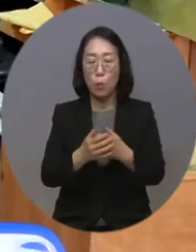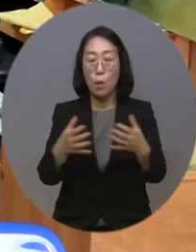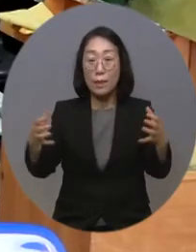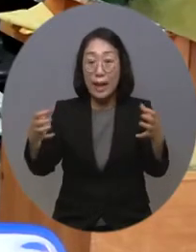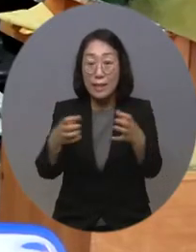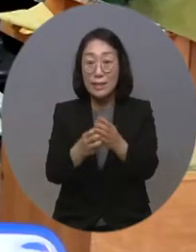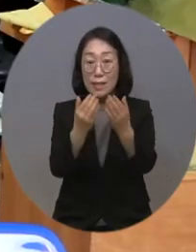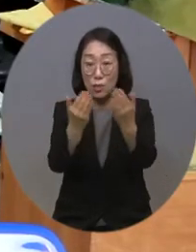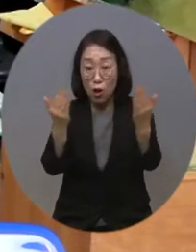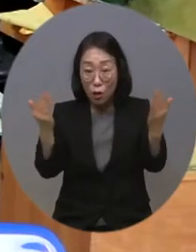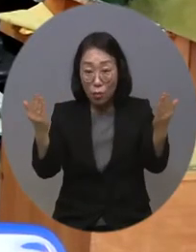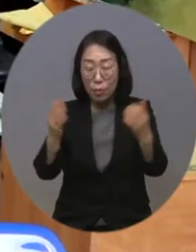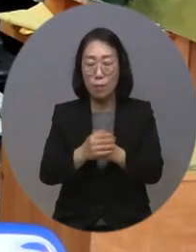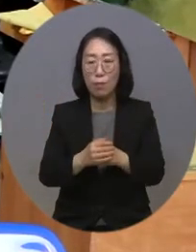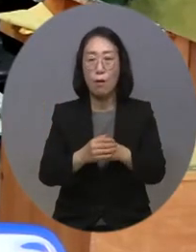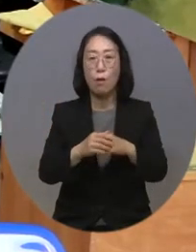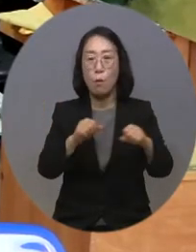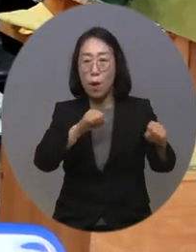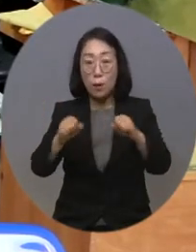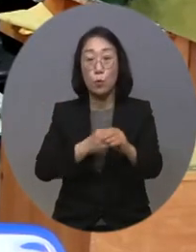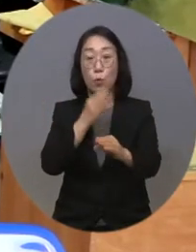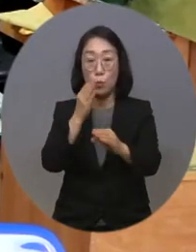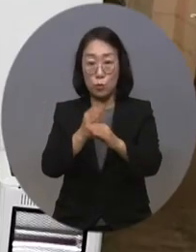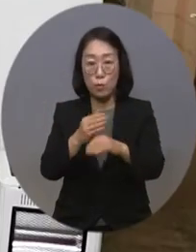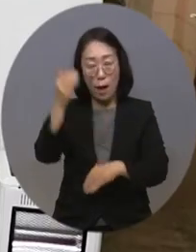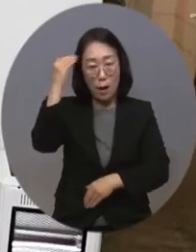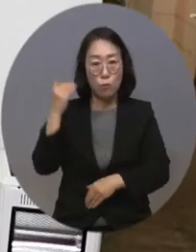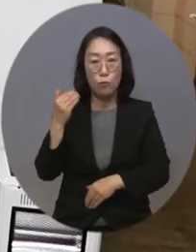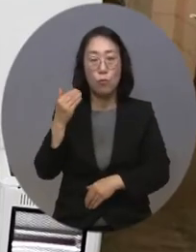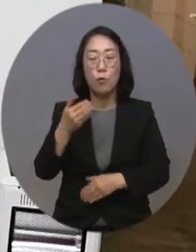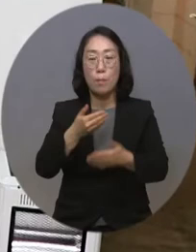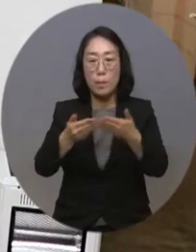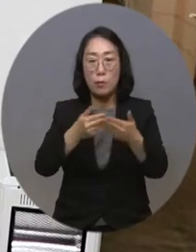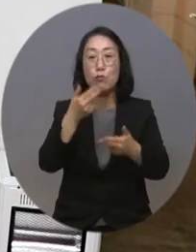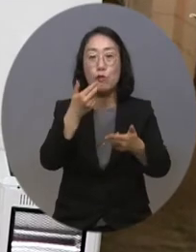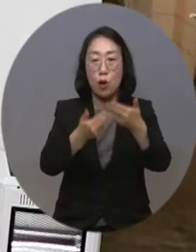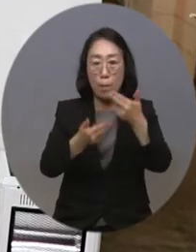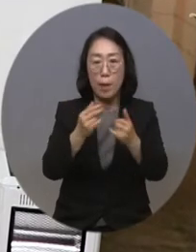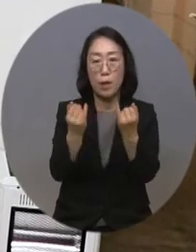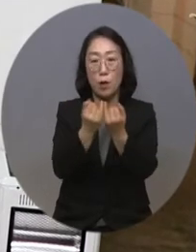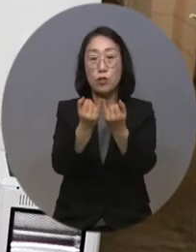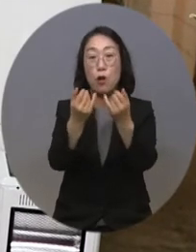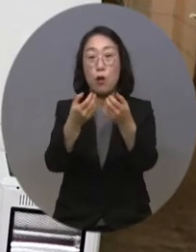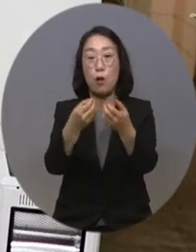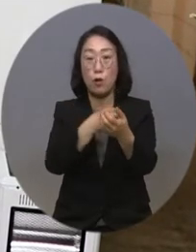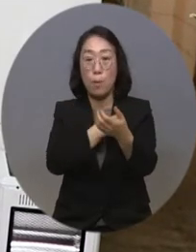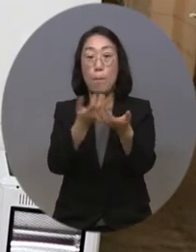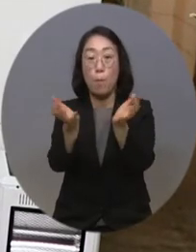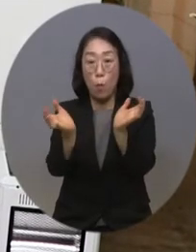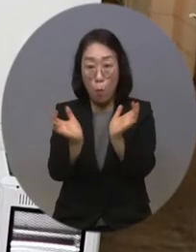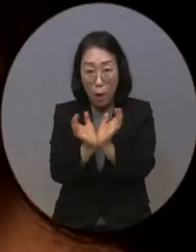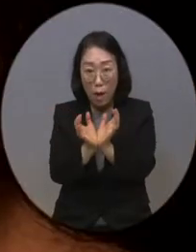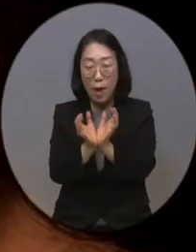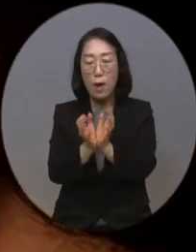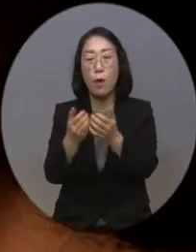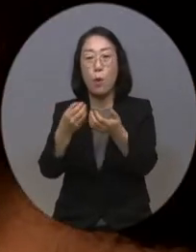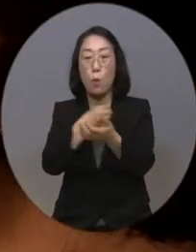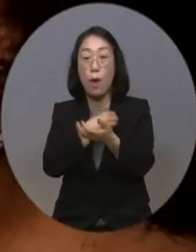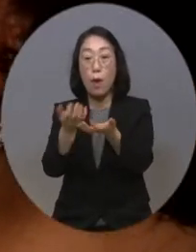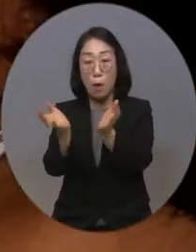활발한 작품 활동과 함께 현재는 한국미협, 전남여성작가회, 섬진강